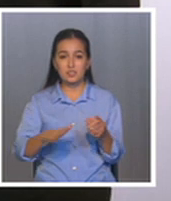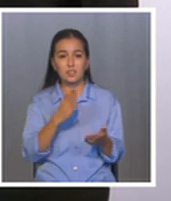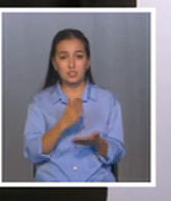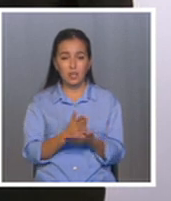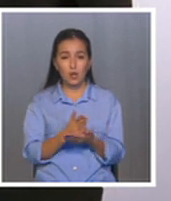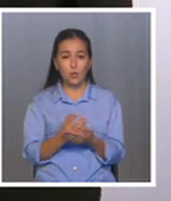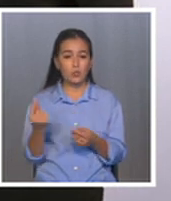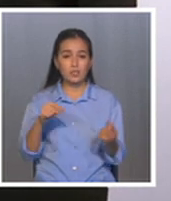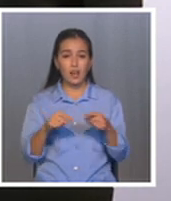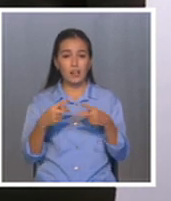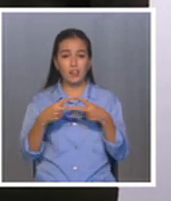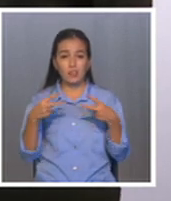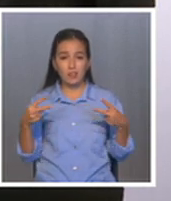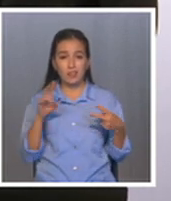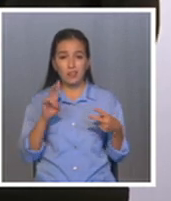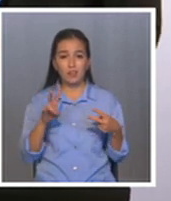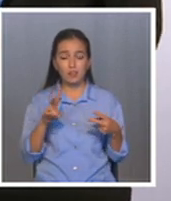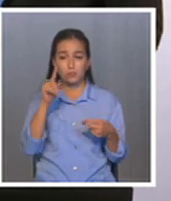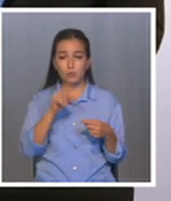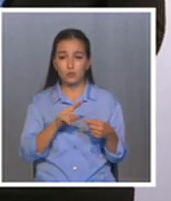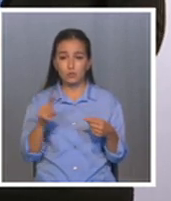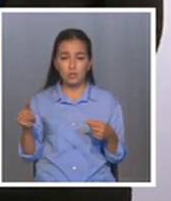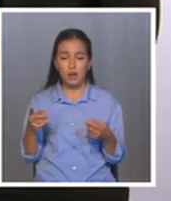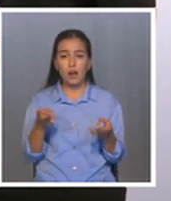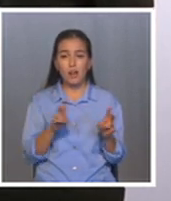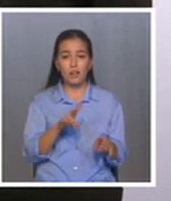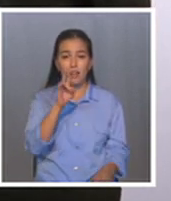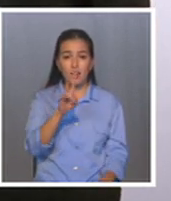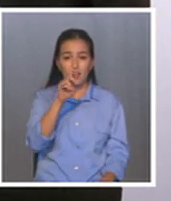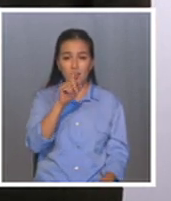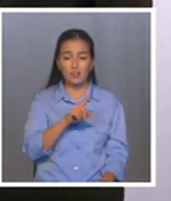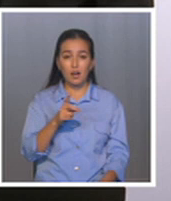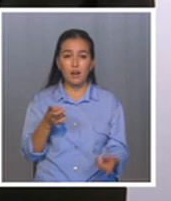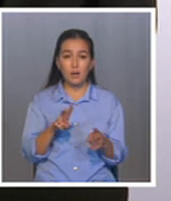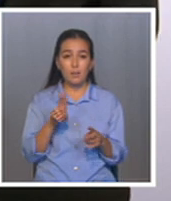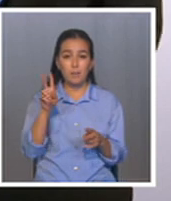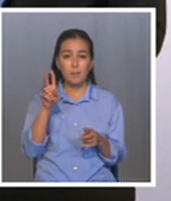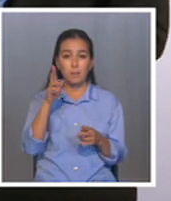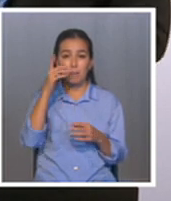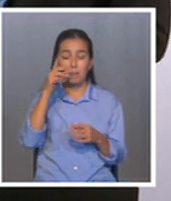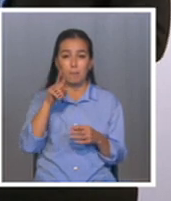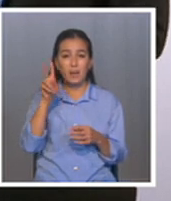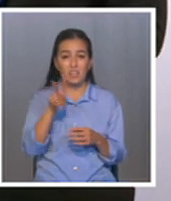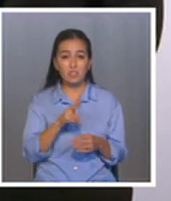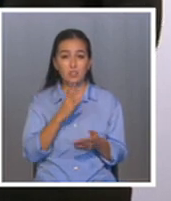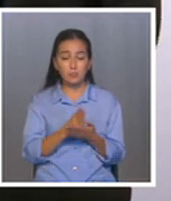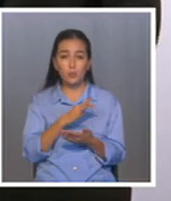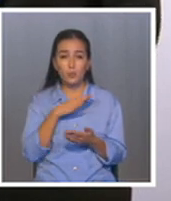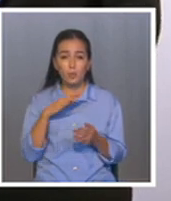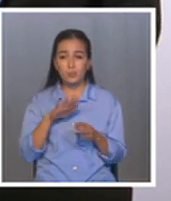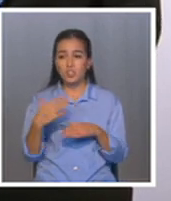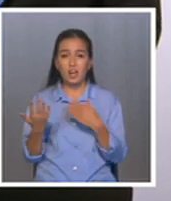өзара тең N бұрыштар, қалған N жағы параллелограмм болатын көп жақты N